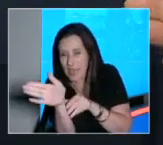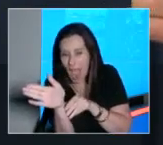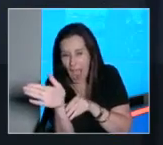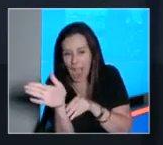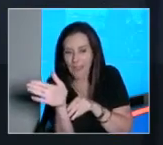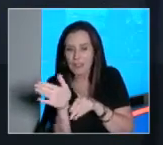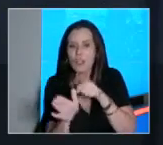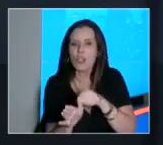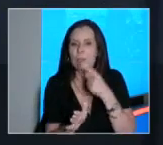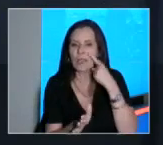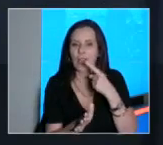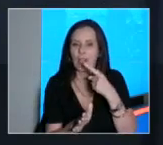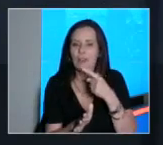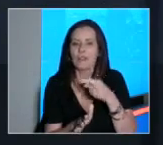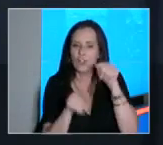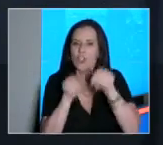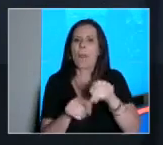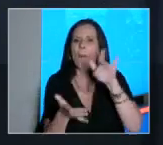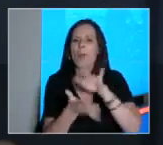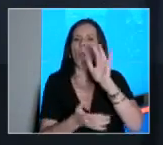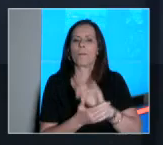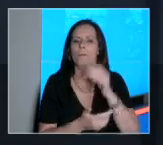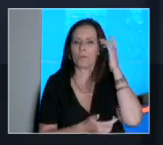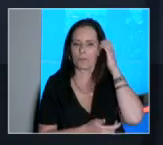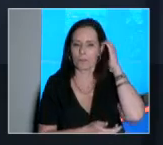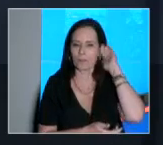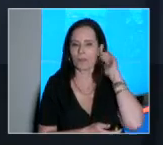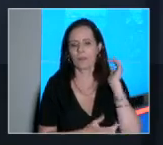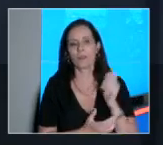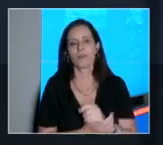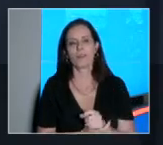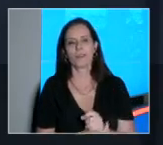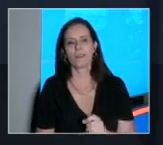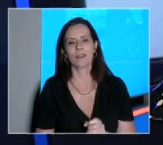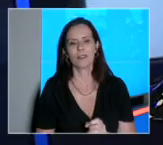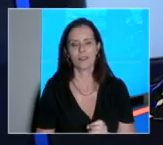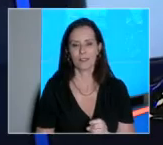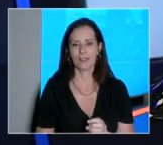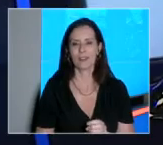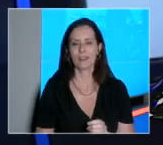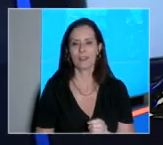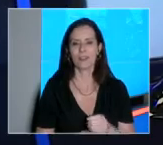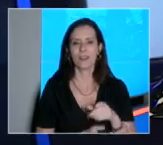בתחנת רכבת, שם תראה את המזנון של סנדו, שם זה המקרפים.